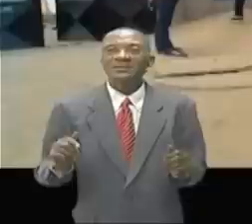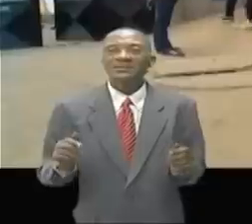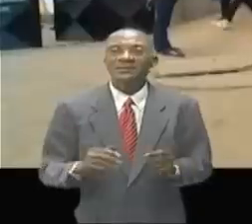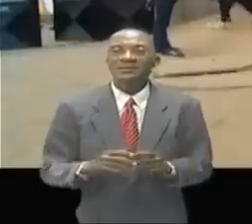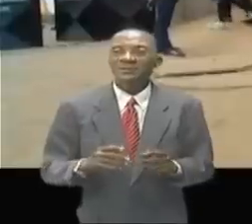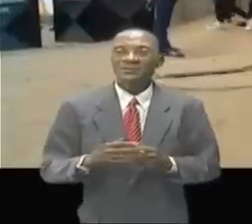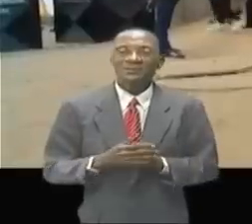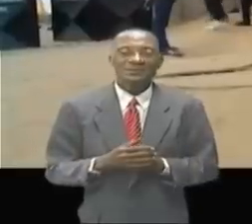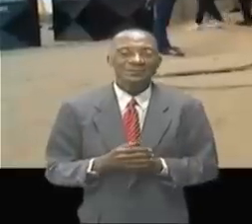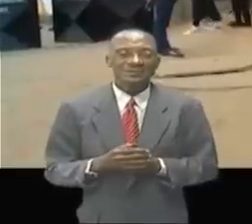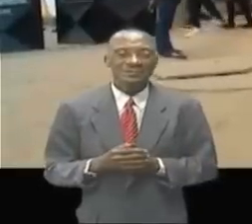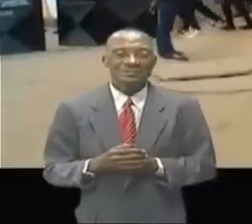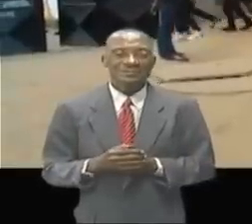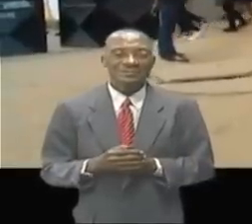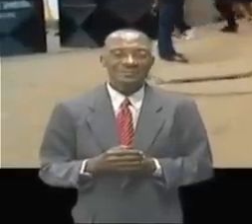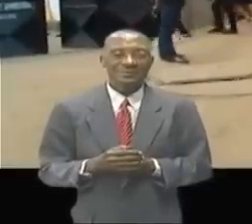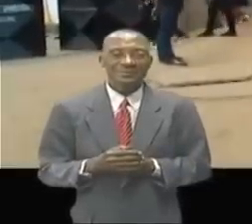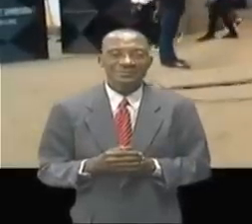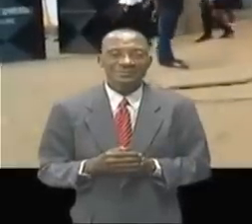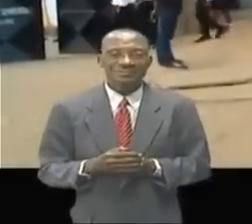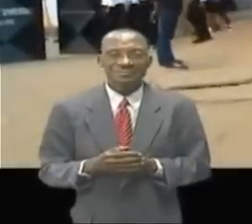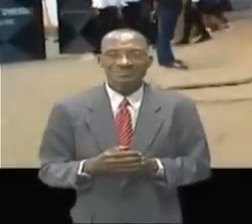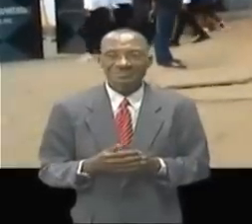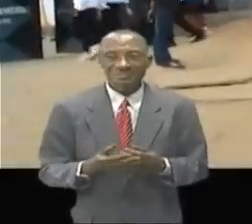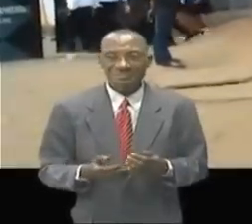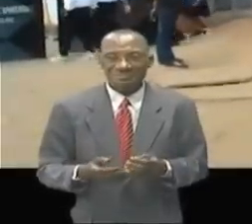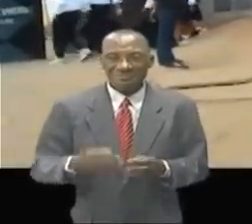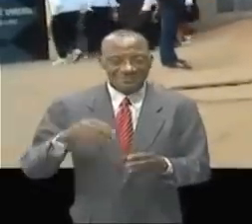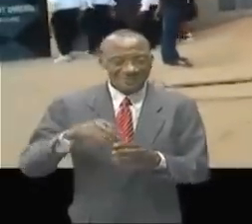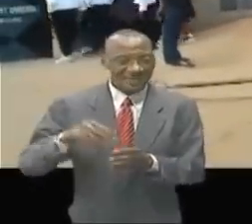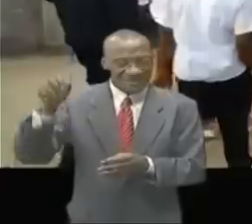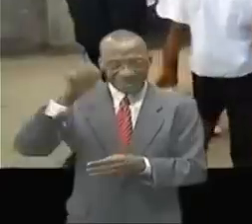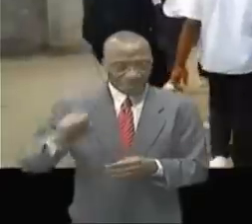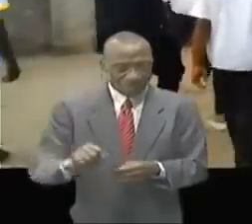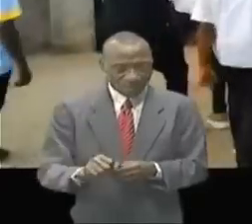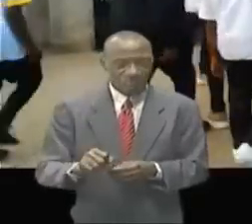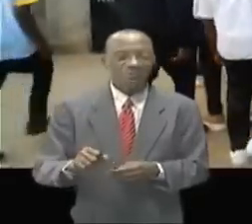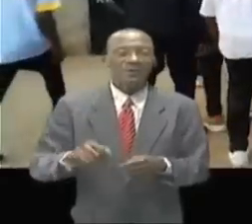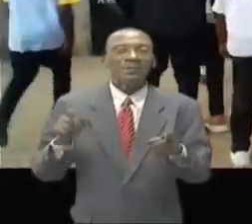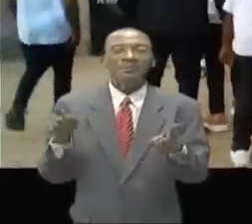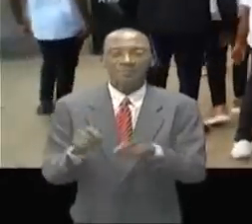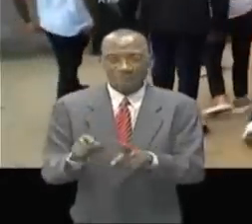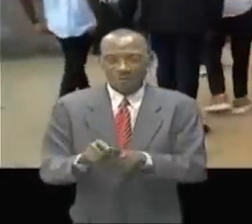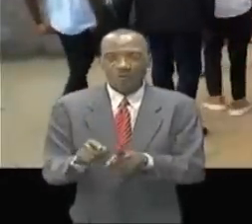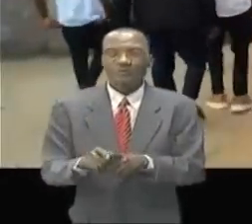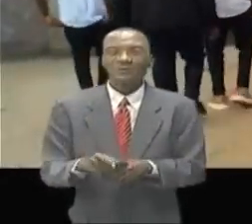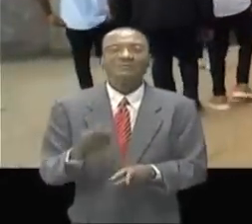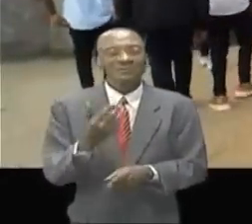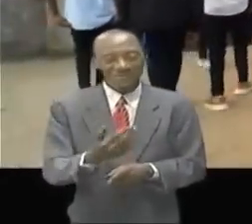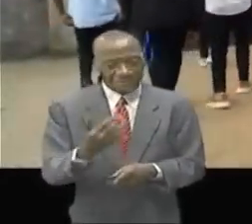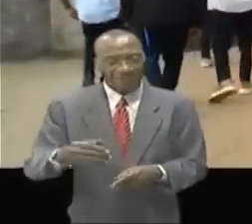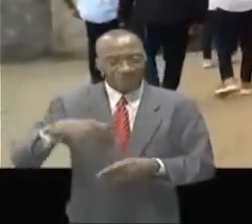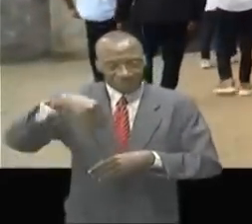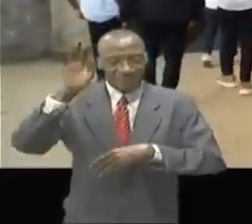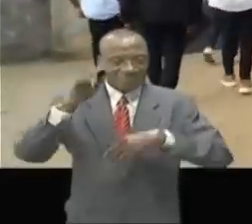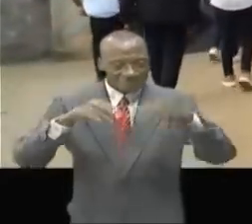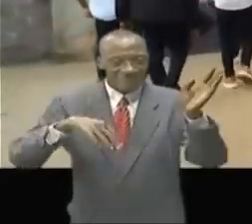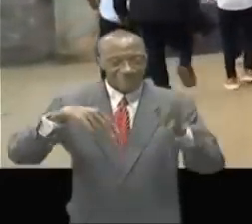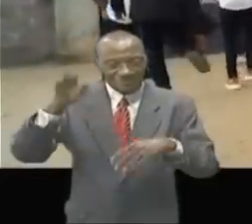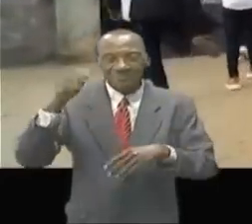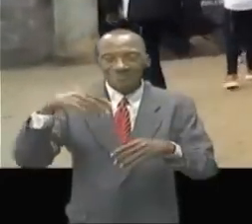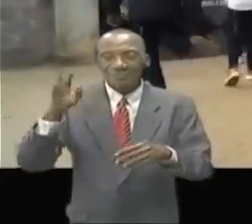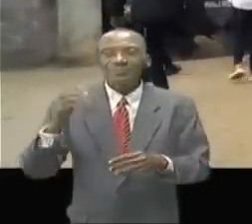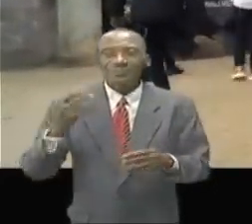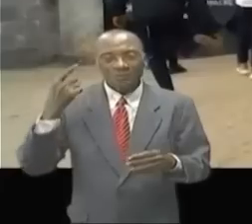Congo. À Saint-Joseph, en Ngafani, dans la commune de Selembao, c'est aussi sous un climat de paix que ces élèves s'empressent de gagner ces centres